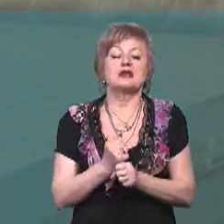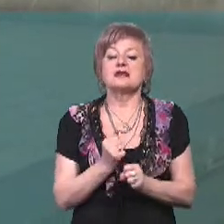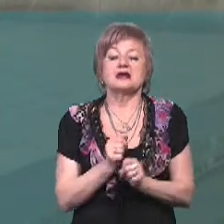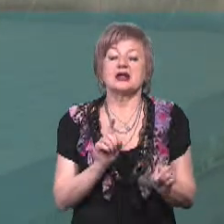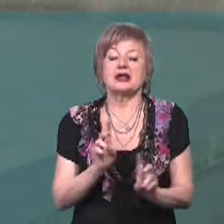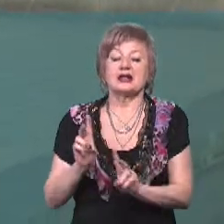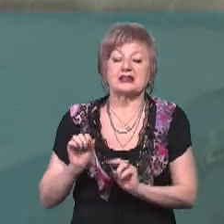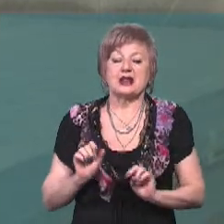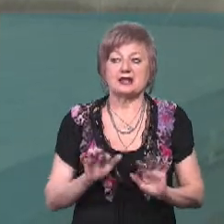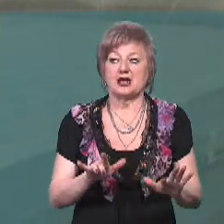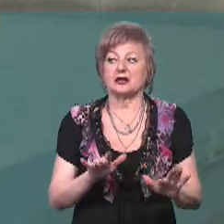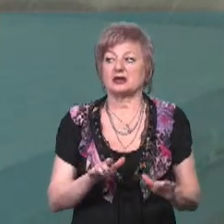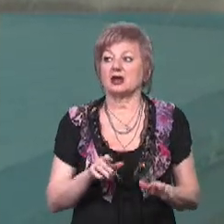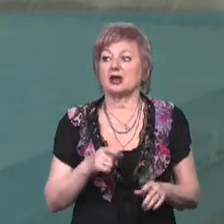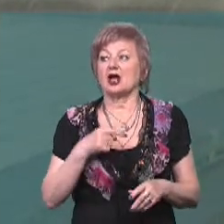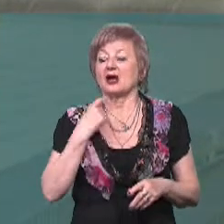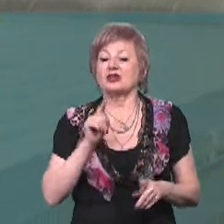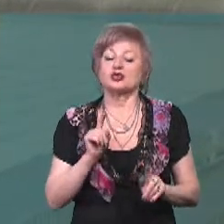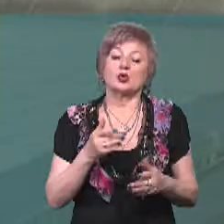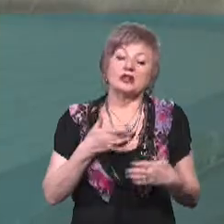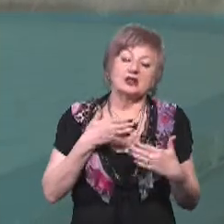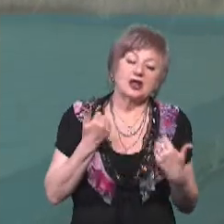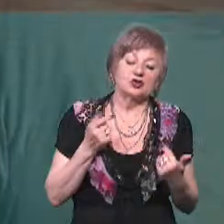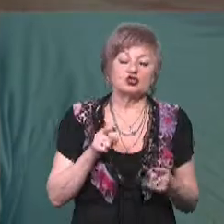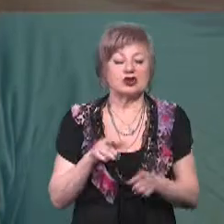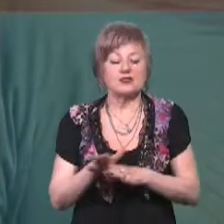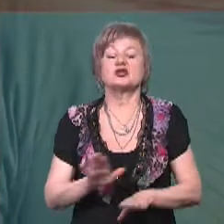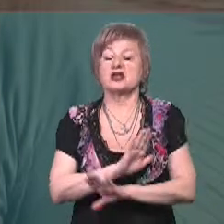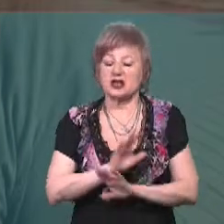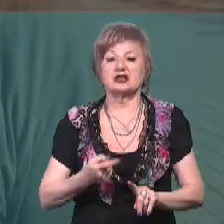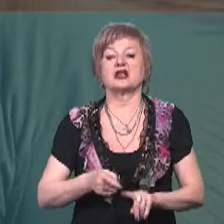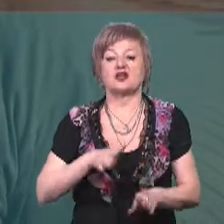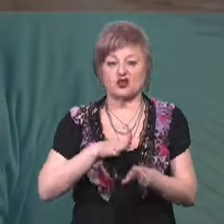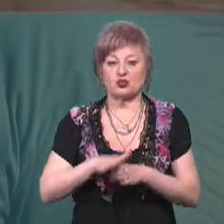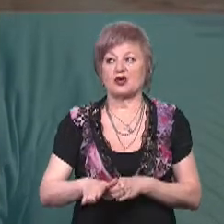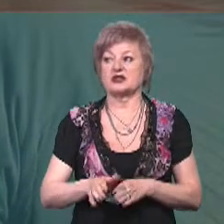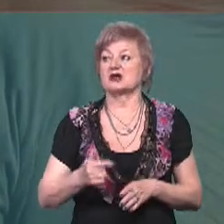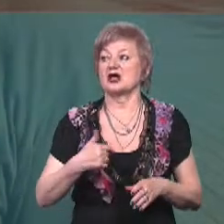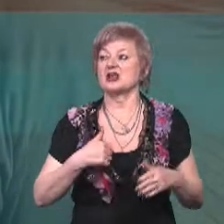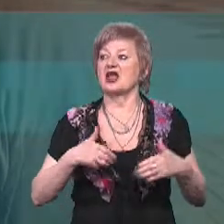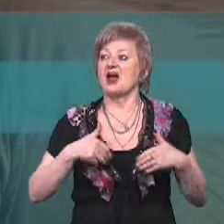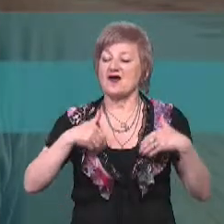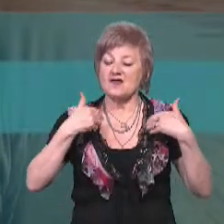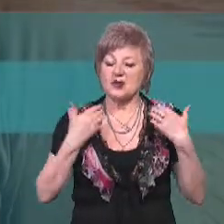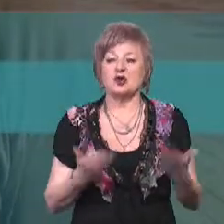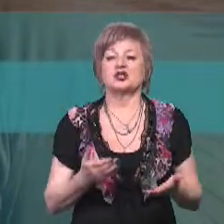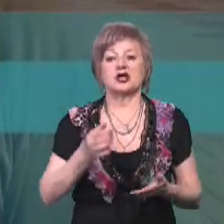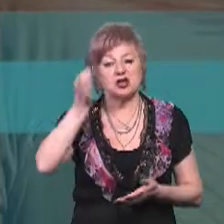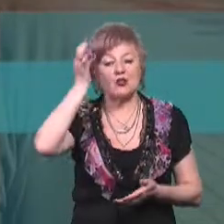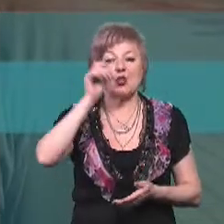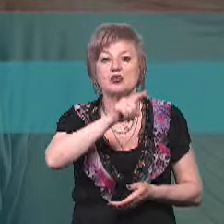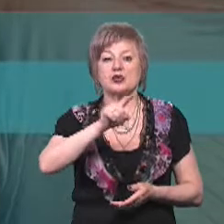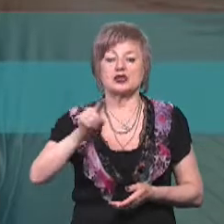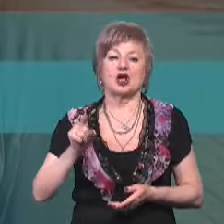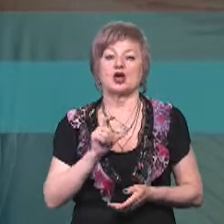мовчати, не казати, що цього немає, що цього не відбувається в країні. Я вважаю, що потрібно нагадати нашим людям, які за